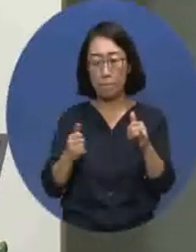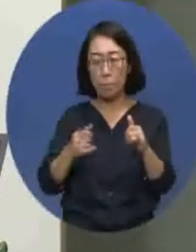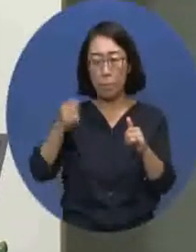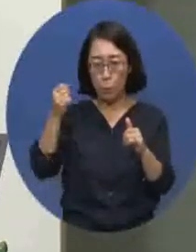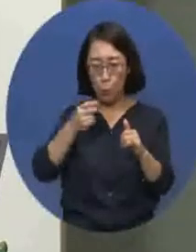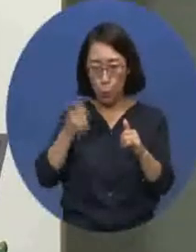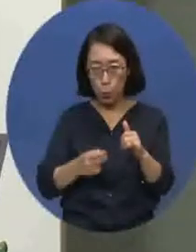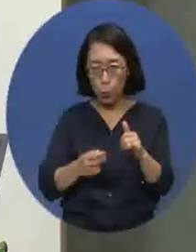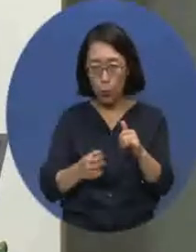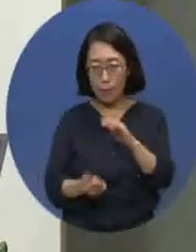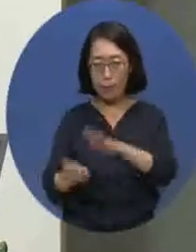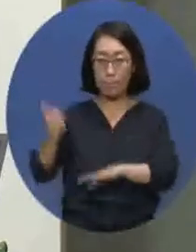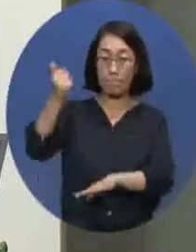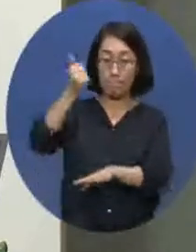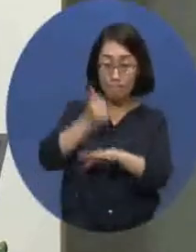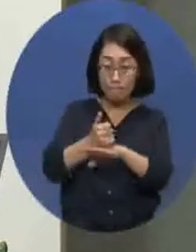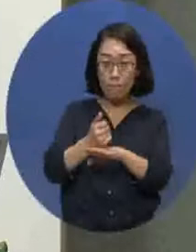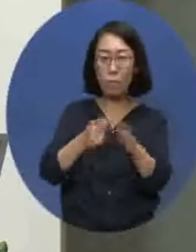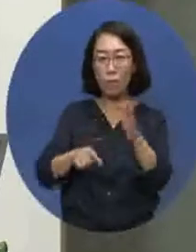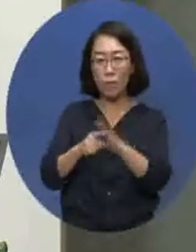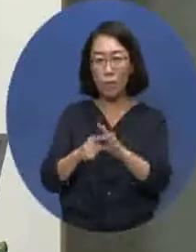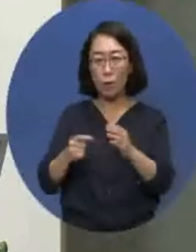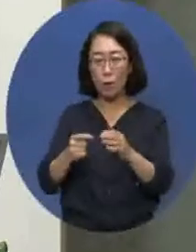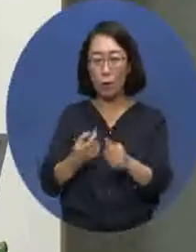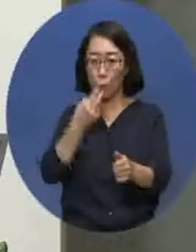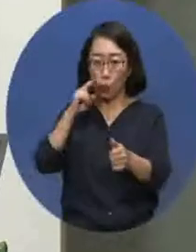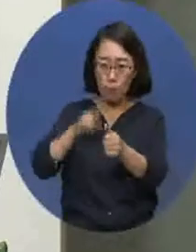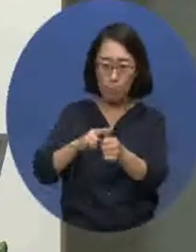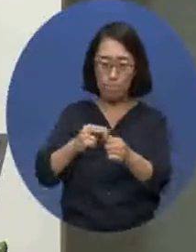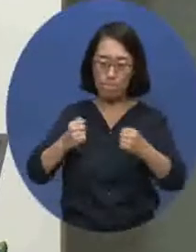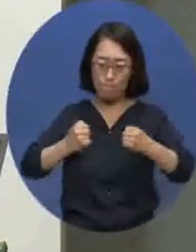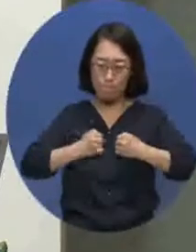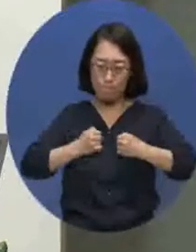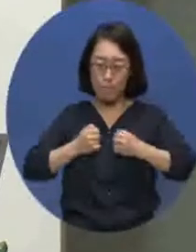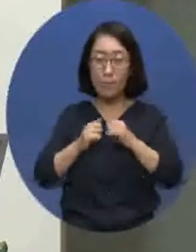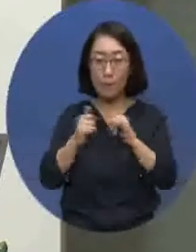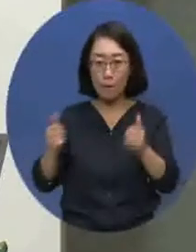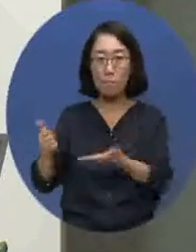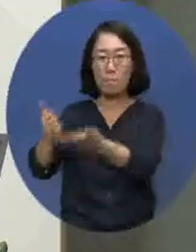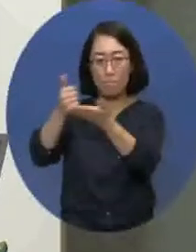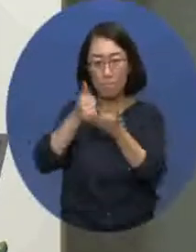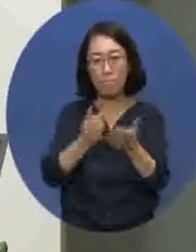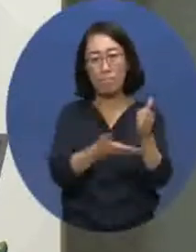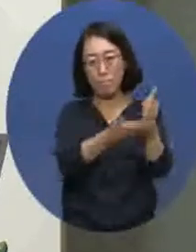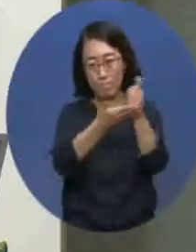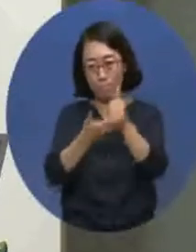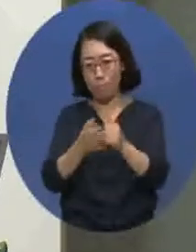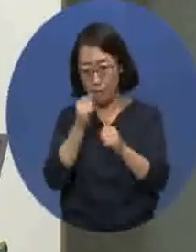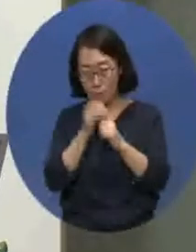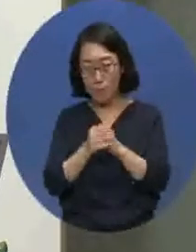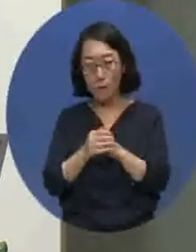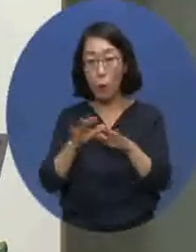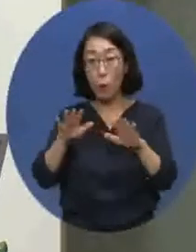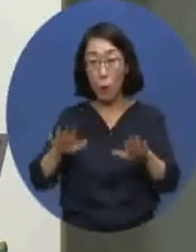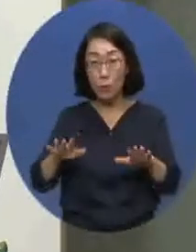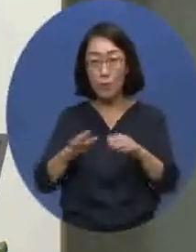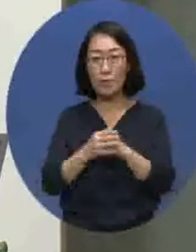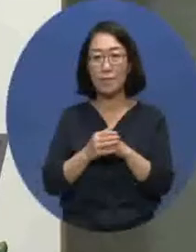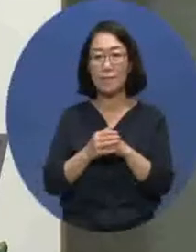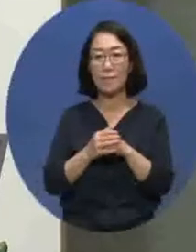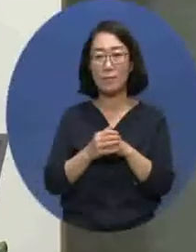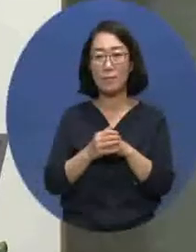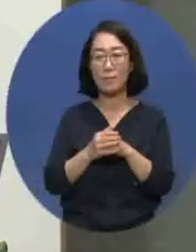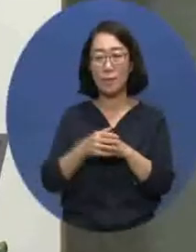성공을 다시 도전해 보는 그런 주인공들도 저희가 간혹 모시게 됩니다 그런데 오늘은 에